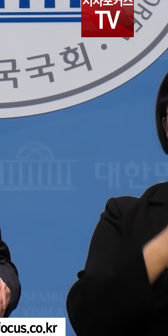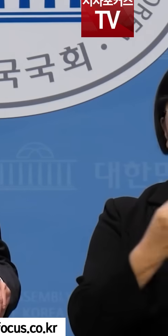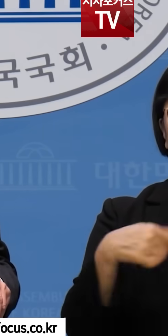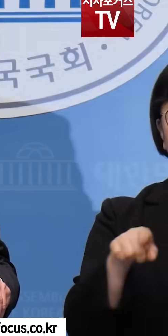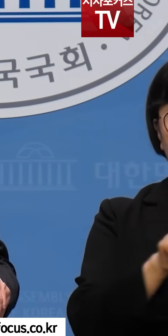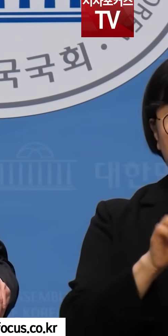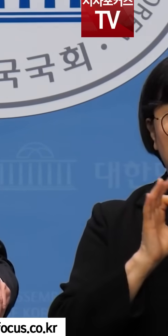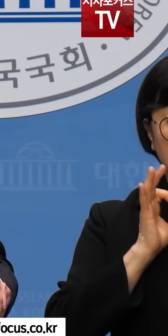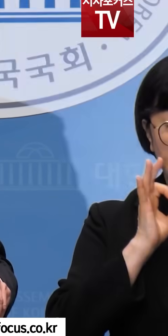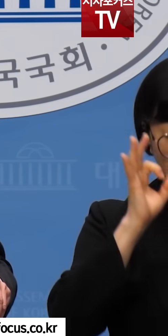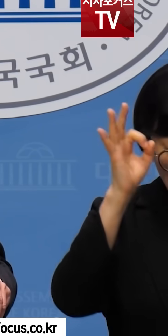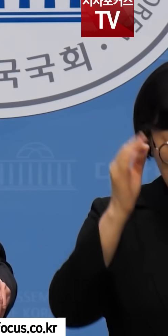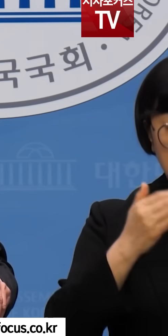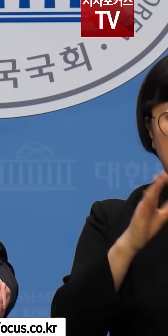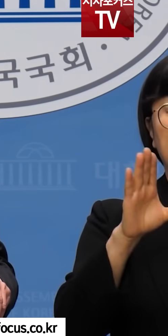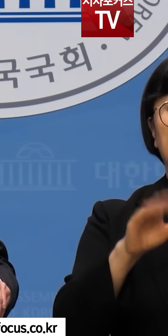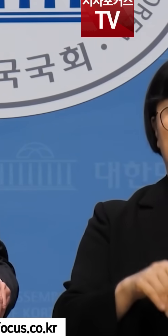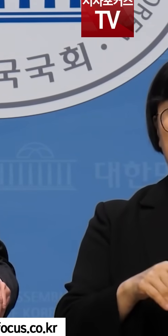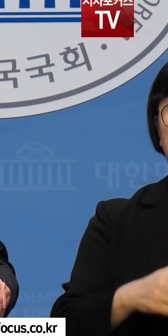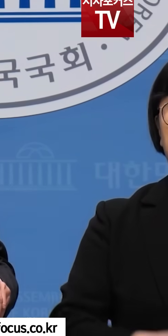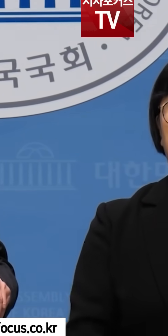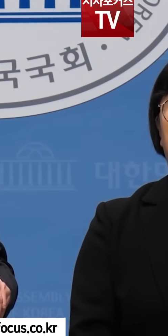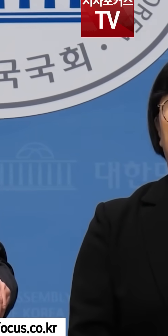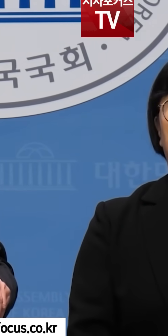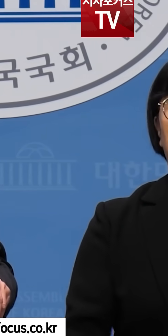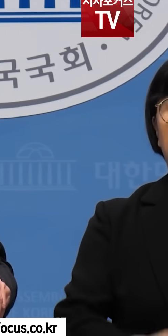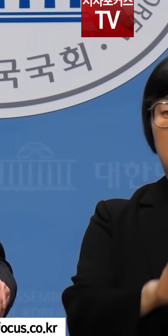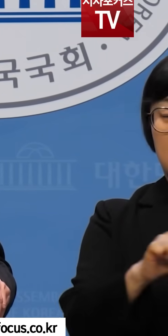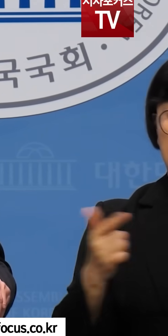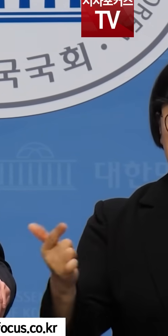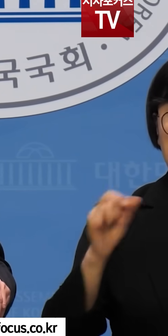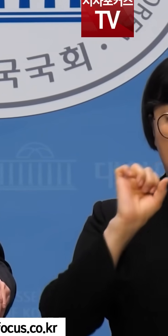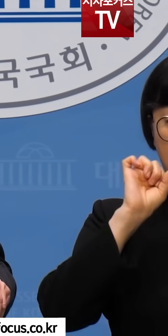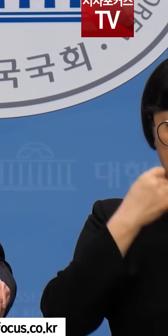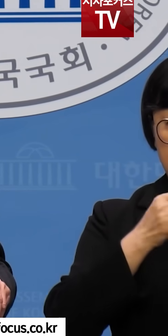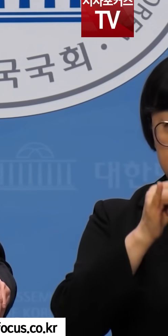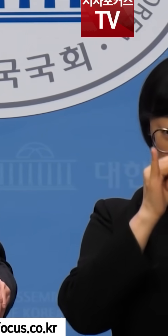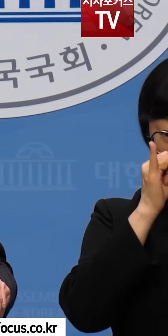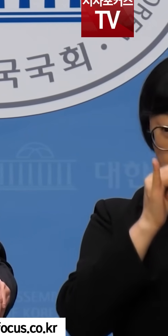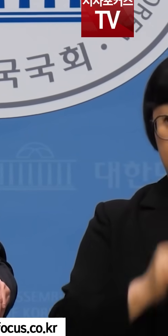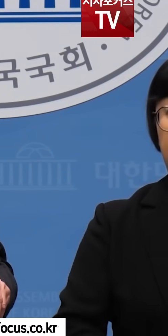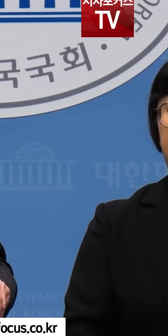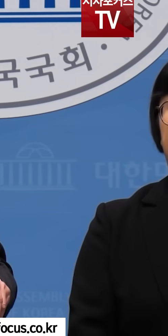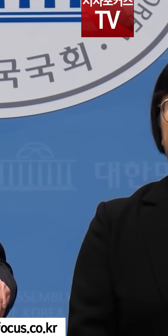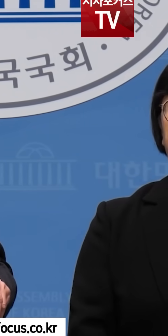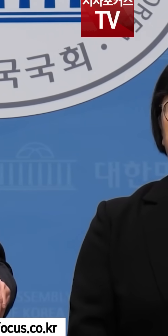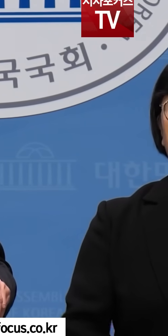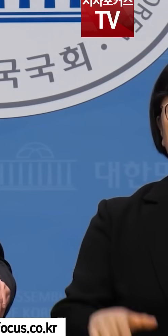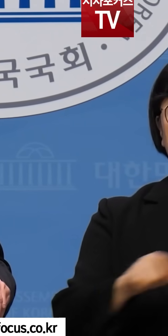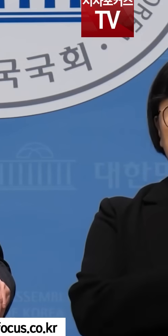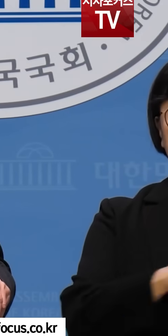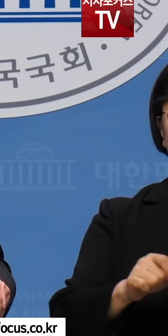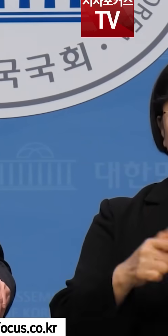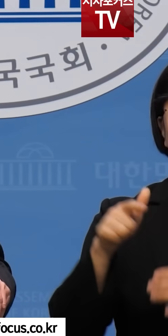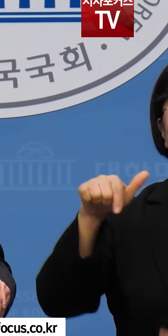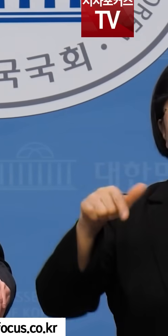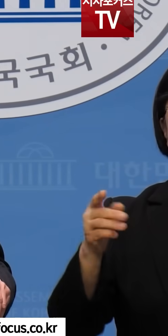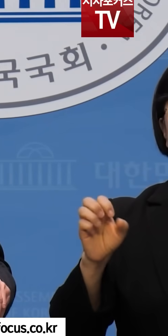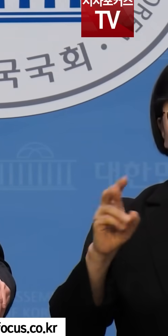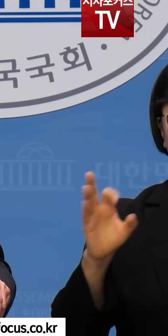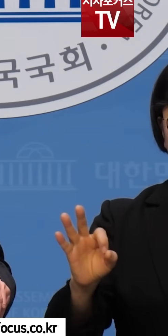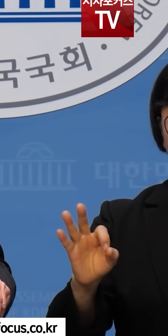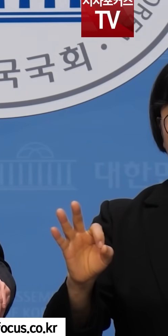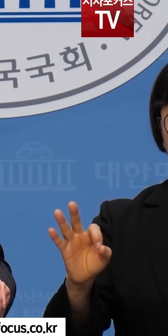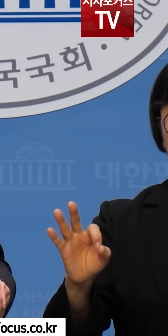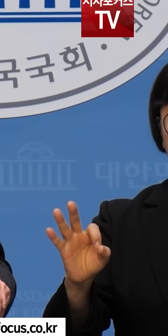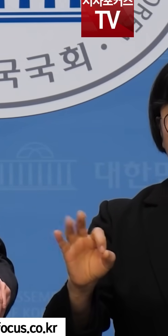노력해왔습니다. 그 과정에서 사실 여러 가지 어려움도 있었지만 특히 저희 고양정에서는 여러